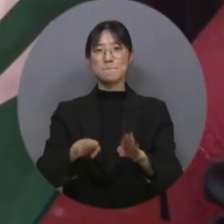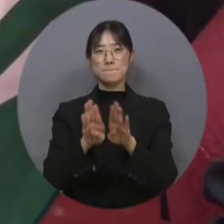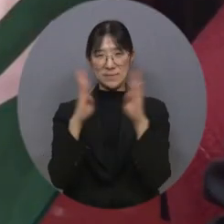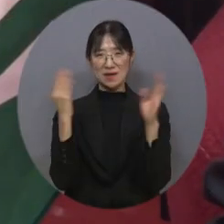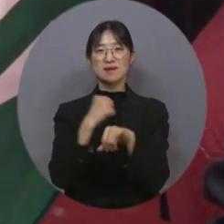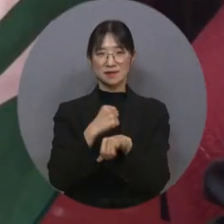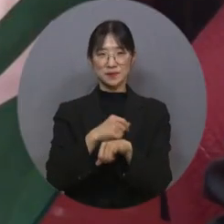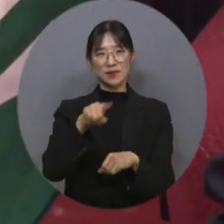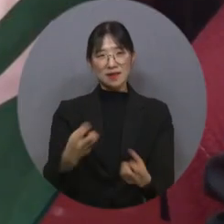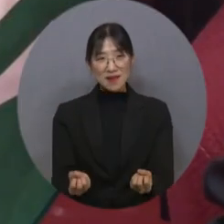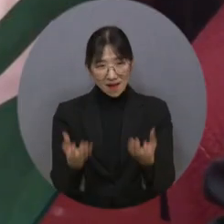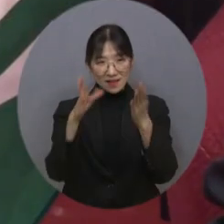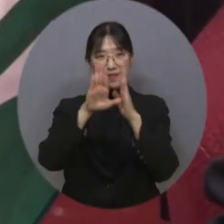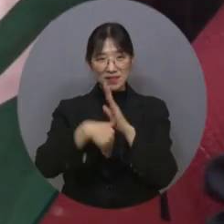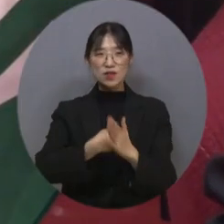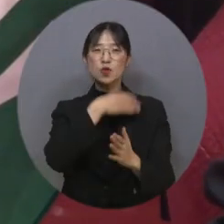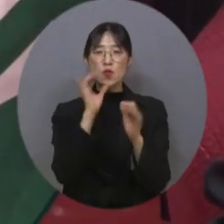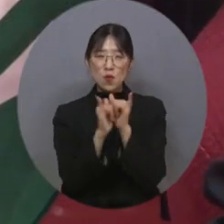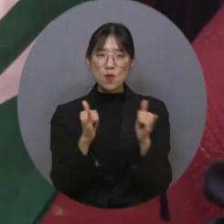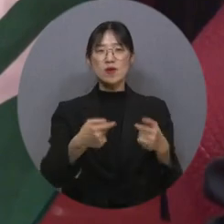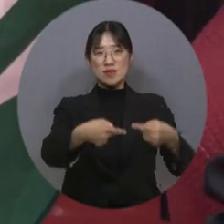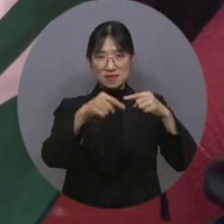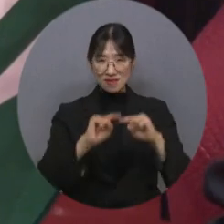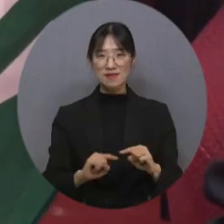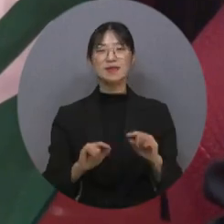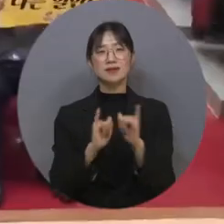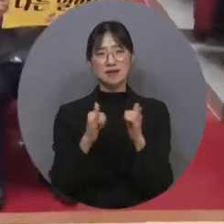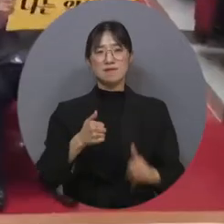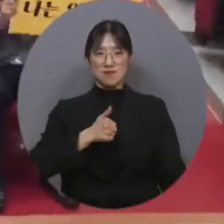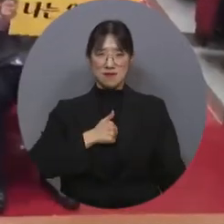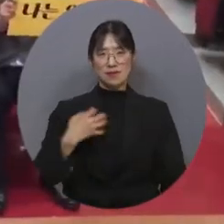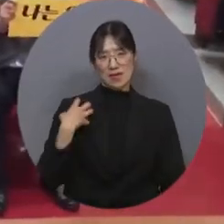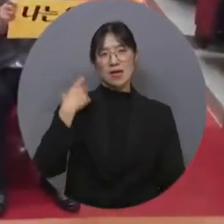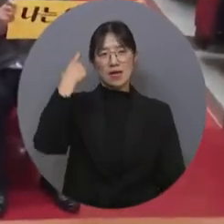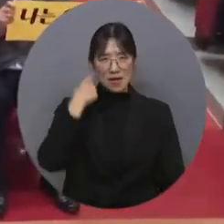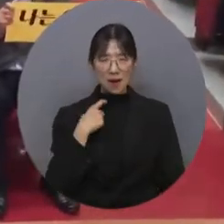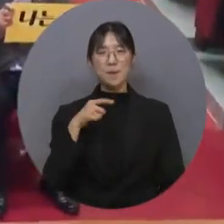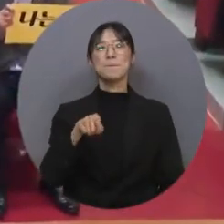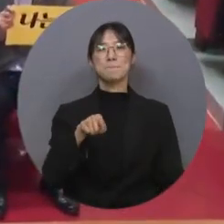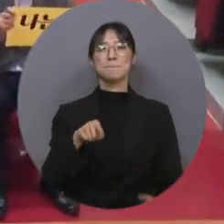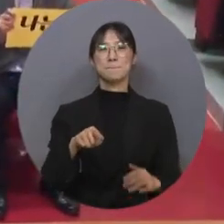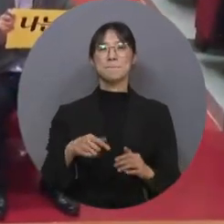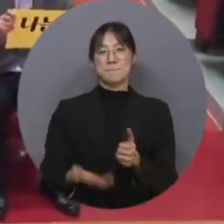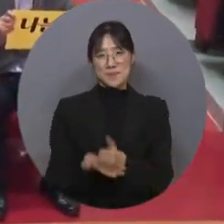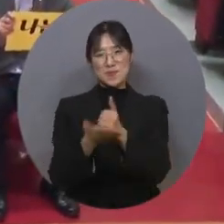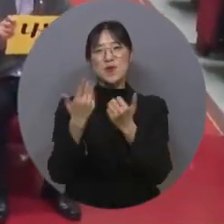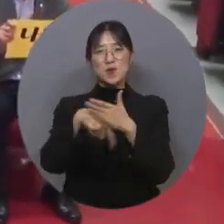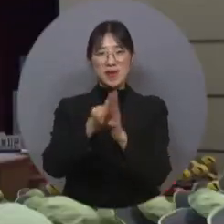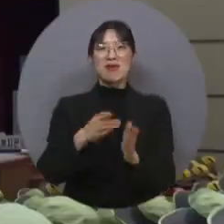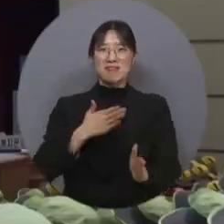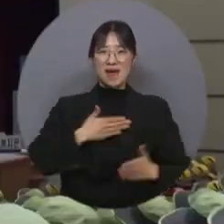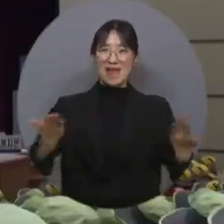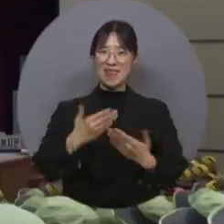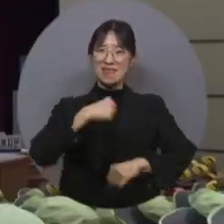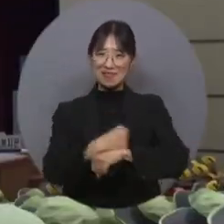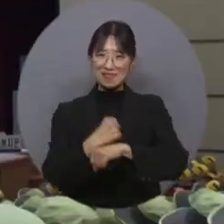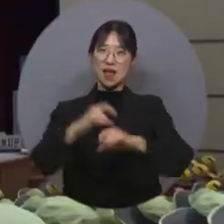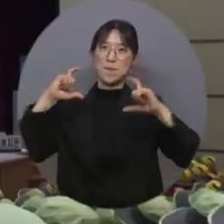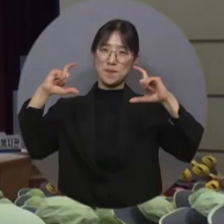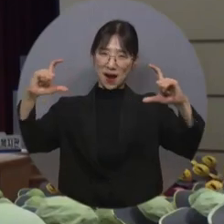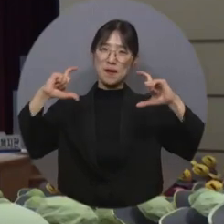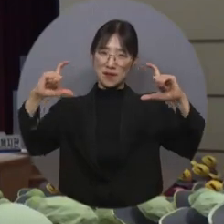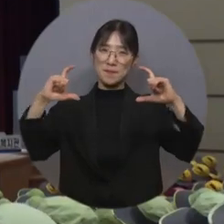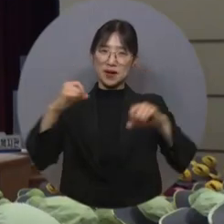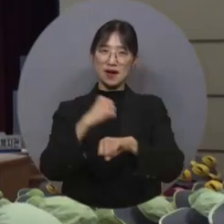행사에서는 노인 일자리 참여자의 자긍심과 책임감 고체를 위해 나는 일한다를 외치는 퍼포먼스를 함께했고 치매 예방과